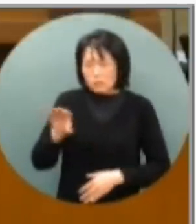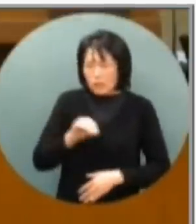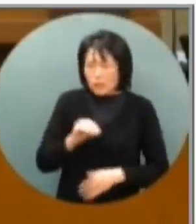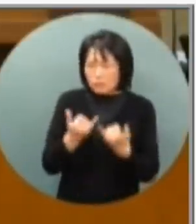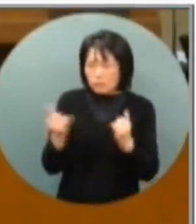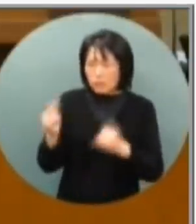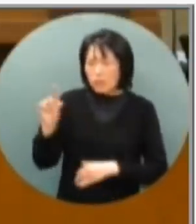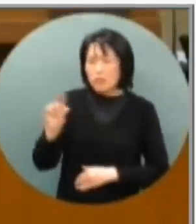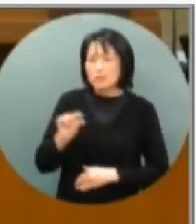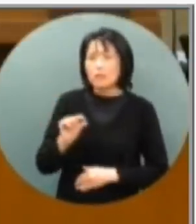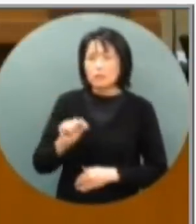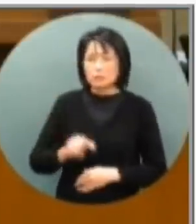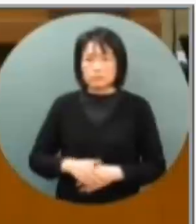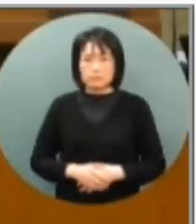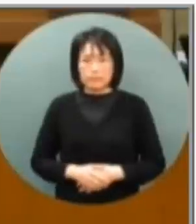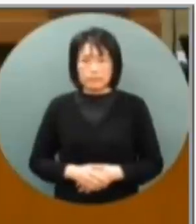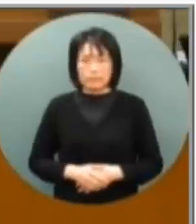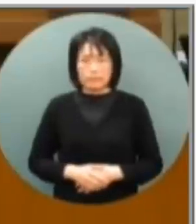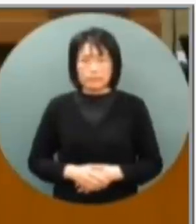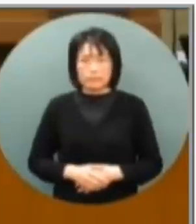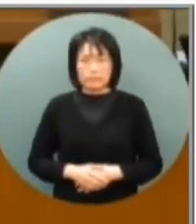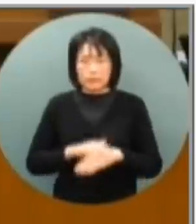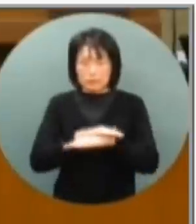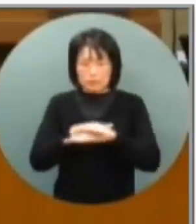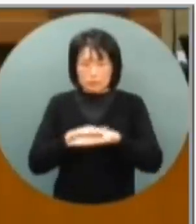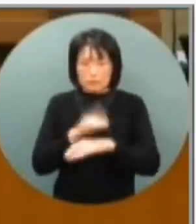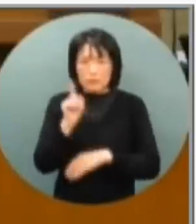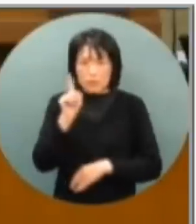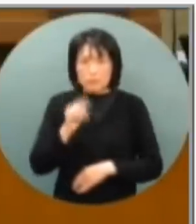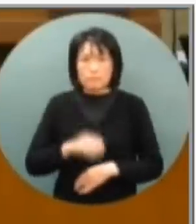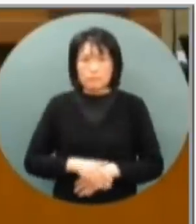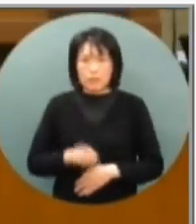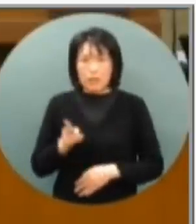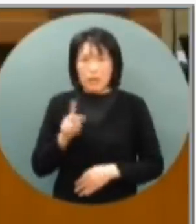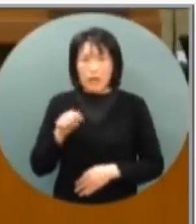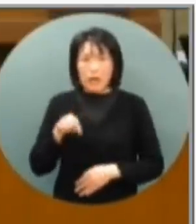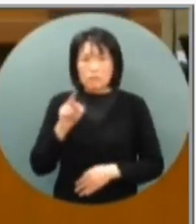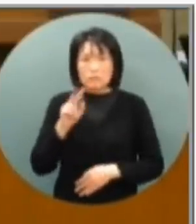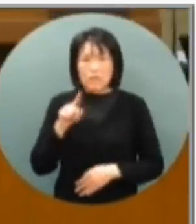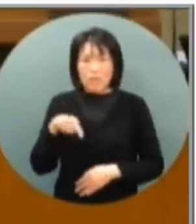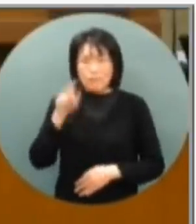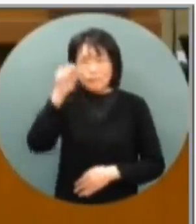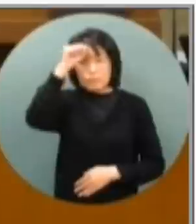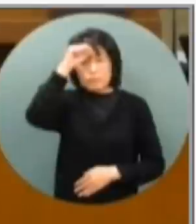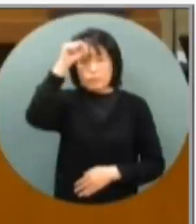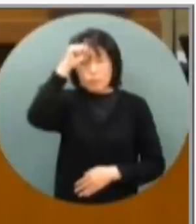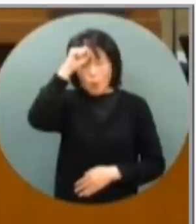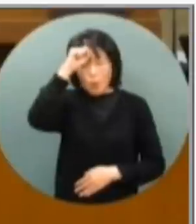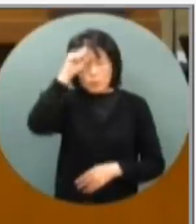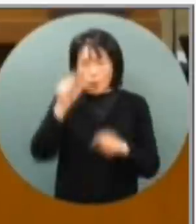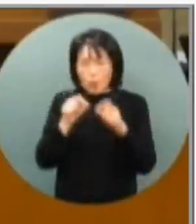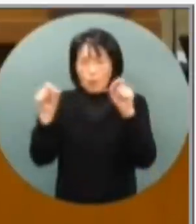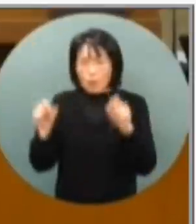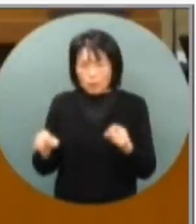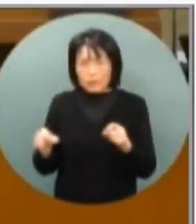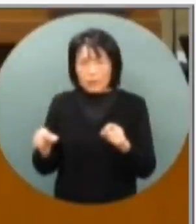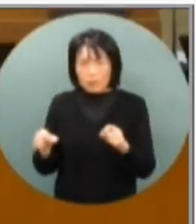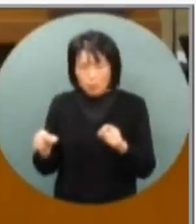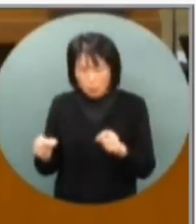。またあの大切なのはこのハンセン病の問題ということを後世に伝えていくことでありま